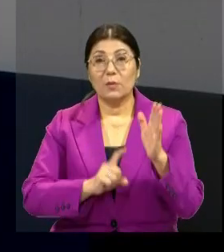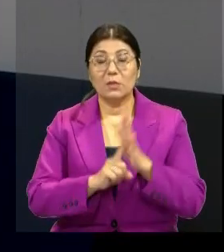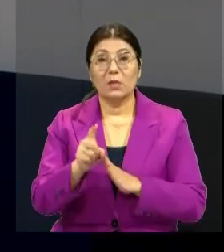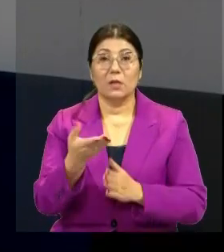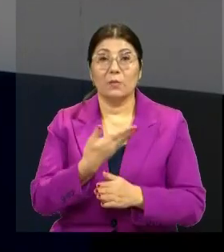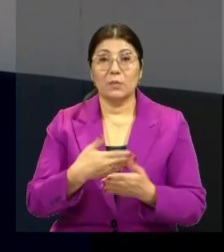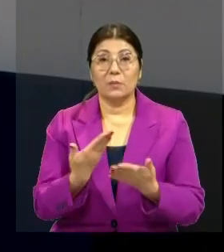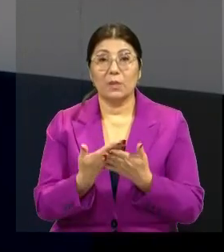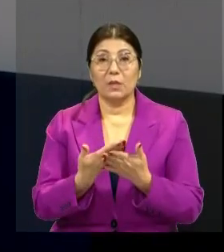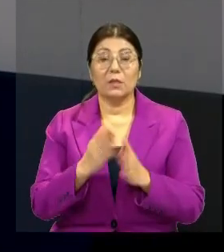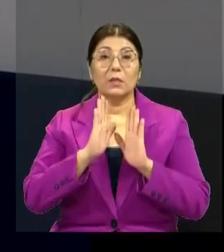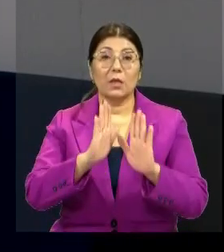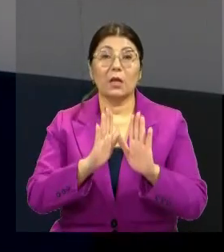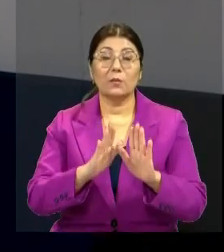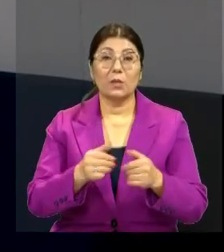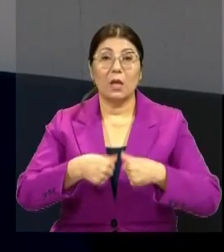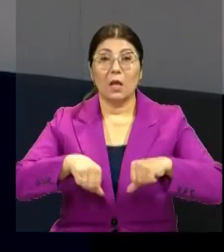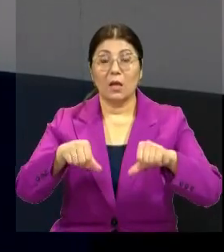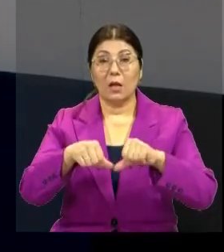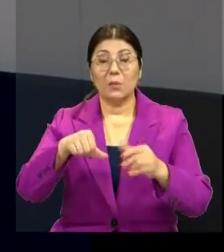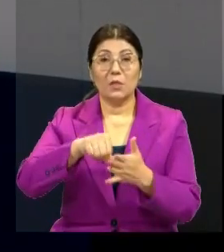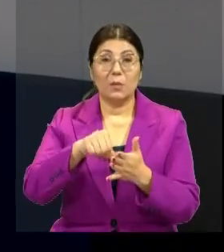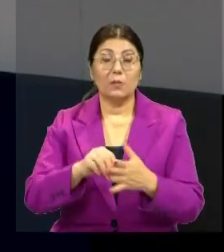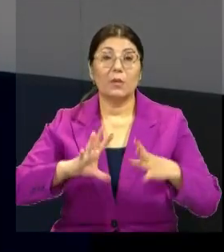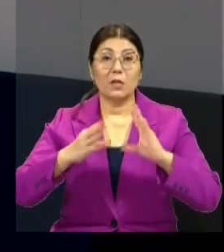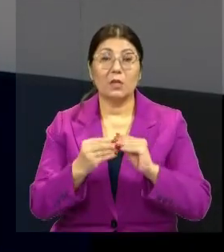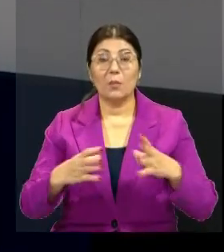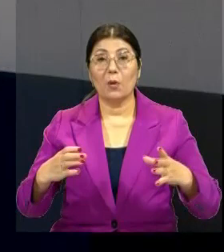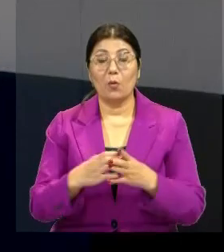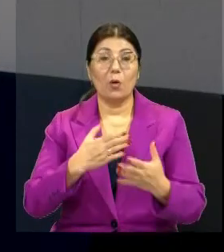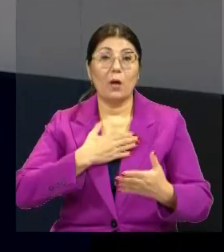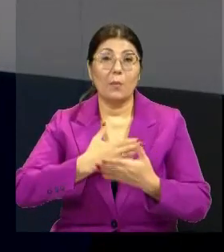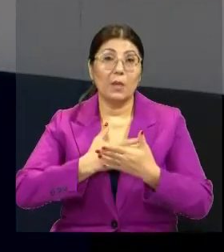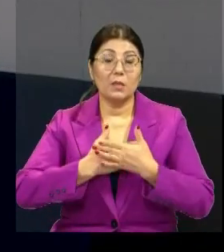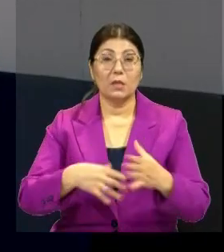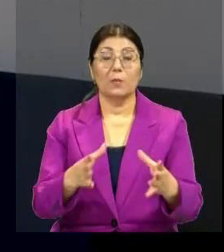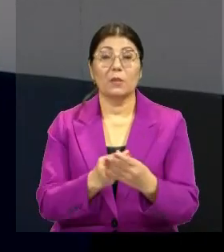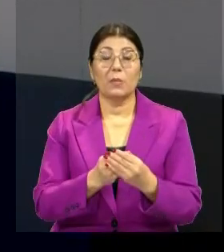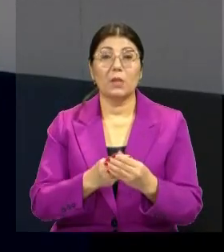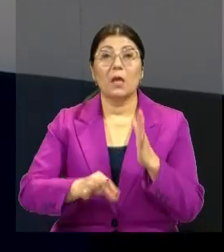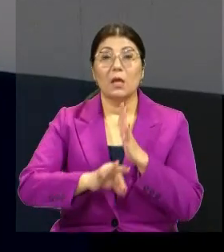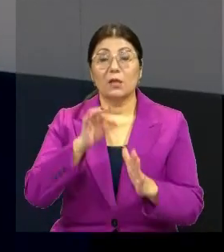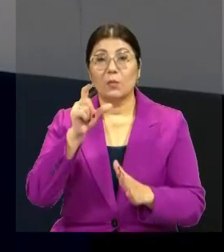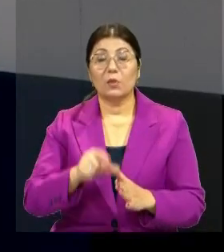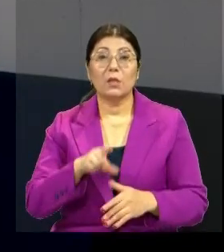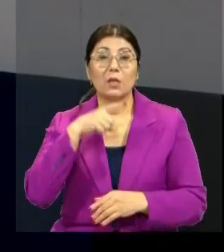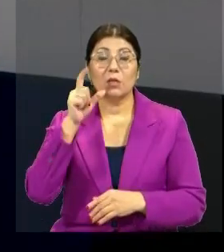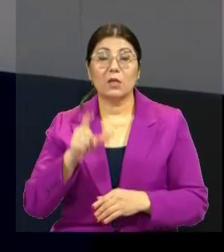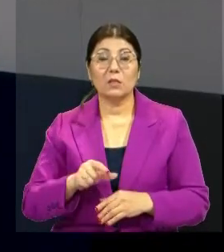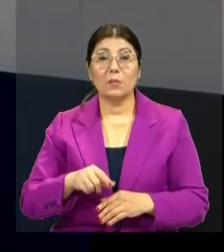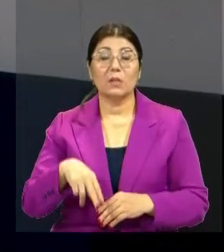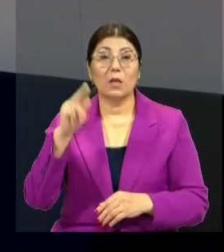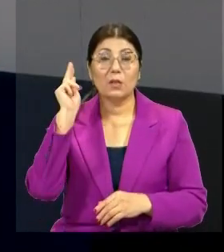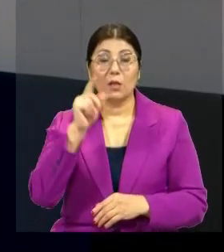біз биыл тек қана сол комиссия мүшелерін емес, жалпы қоғам белсенділерін, мәслихат депутаттарын, жастарды,